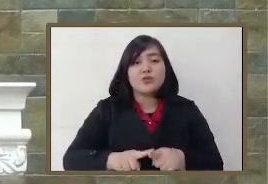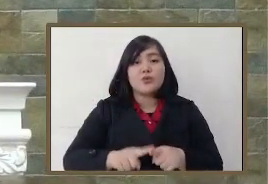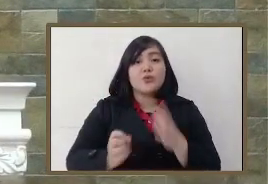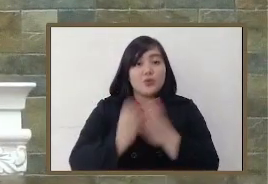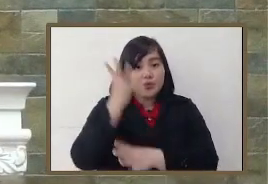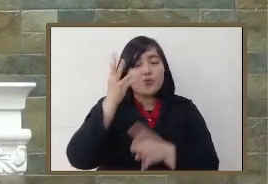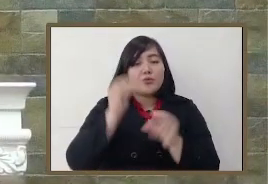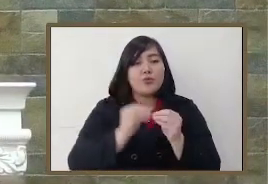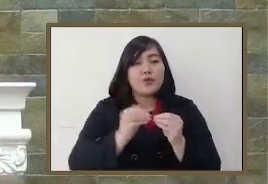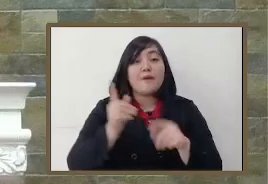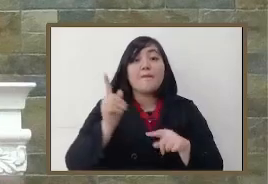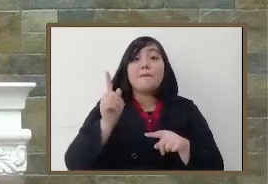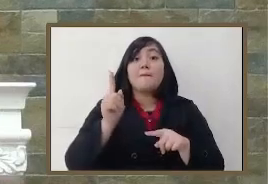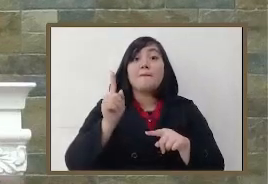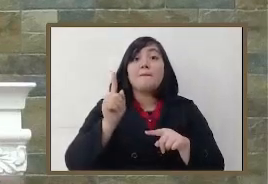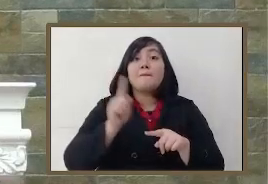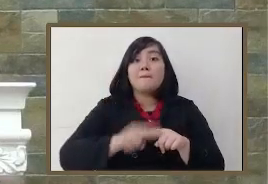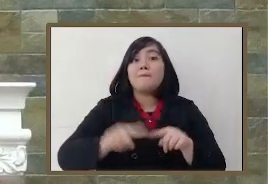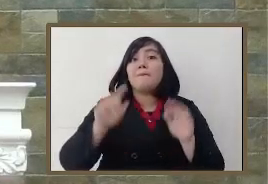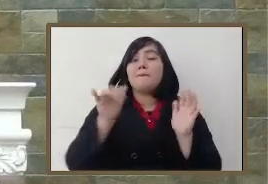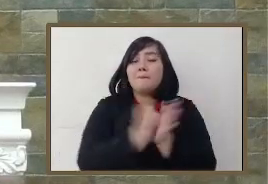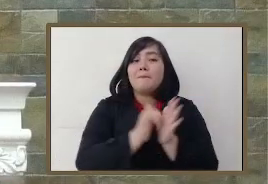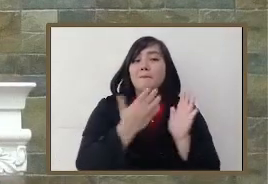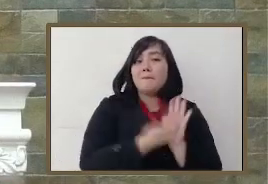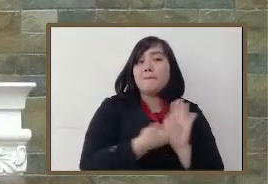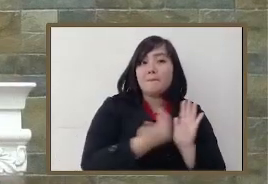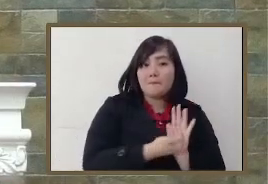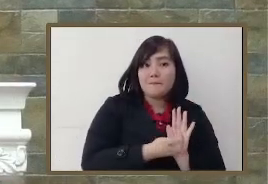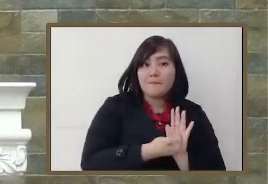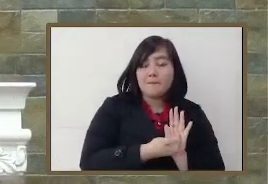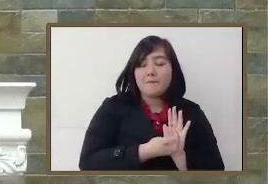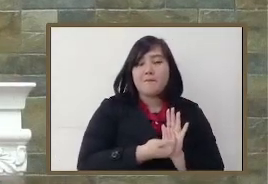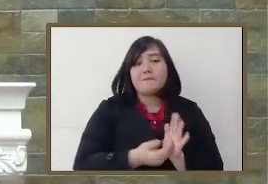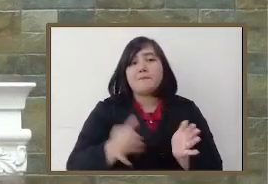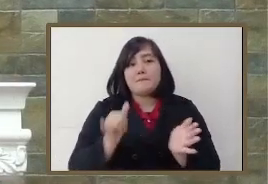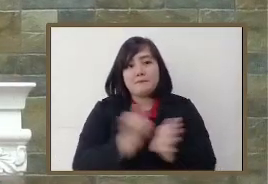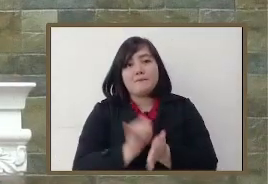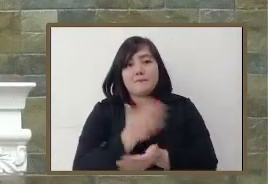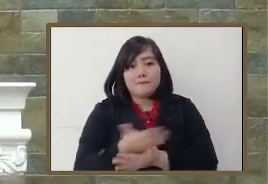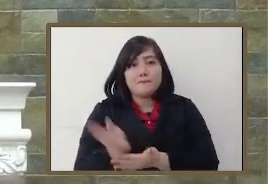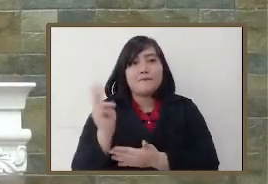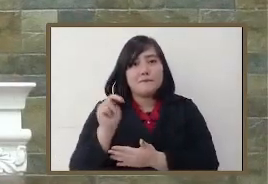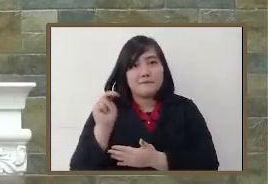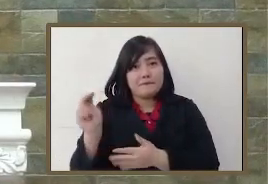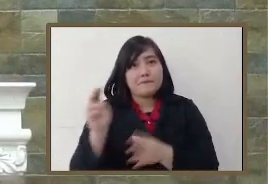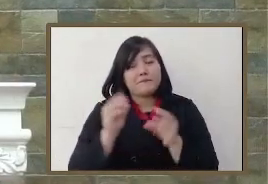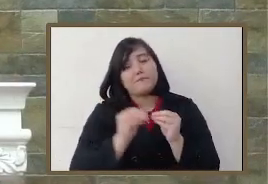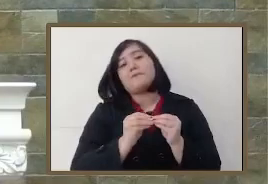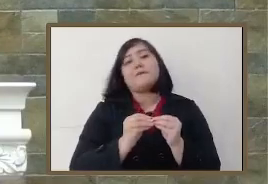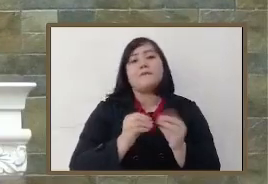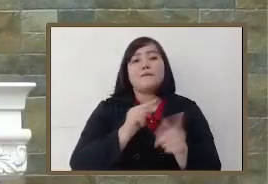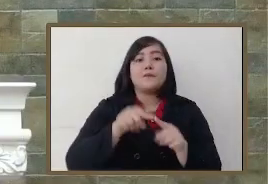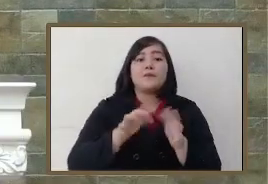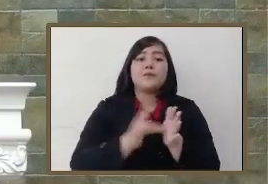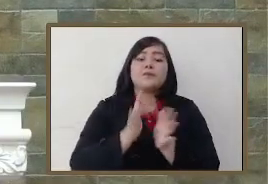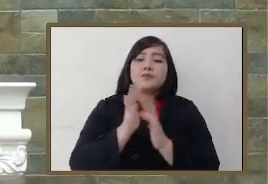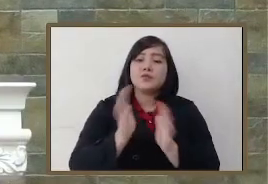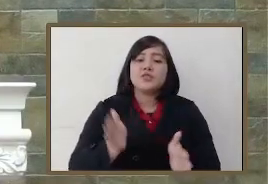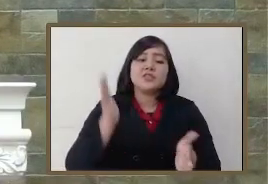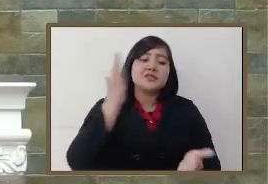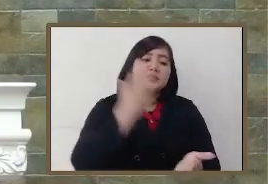pa. Kapag ka ang isang Kristiyano ay tumigil at nag-akalang hindi niya na kailangan ang